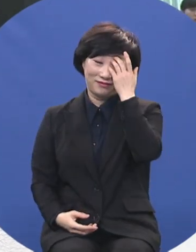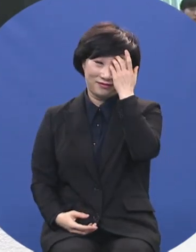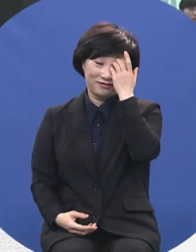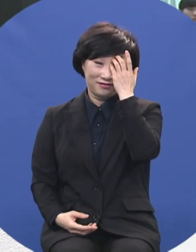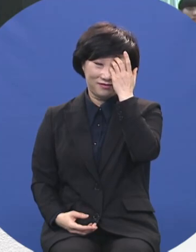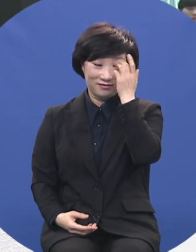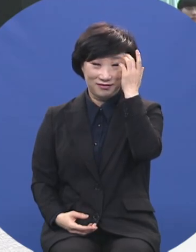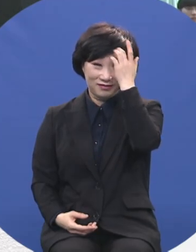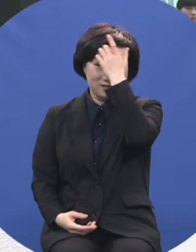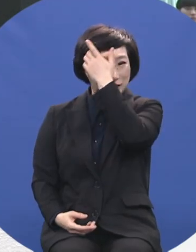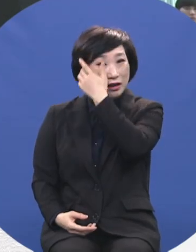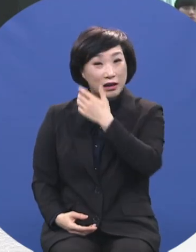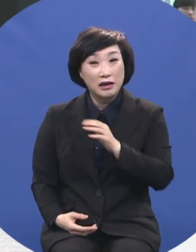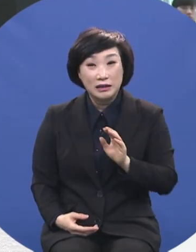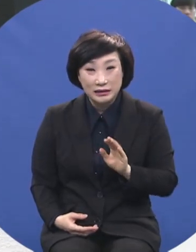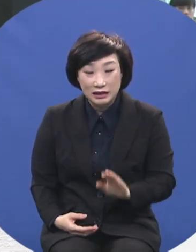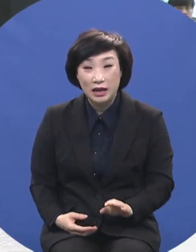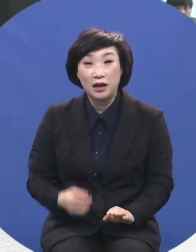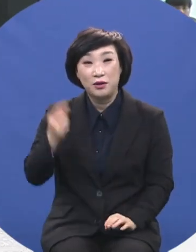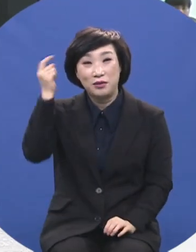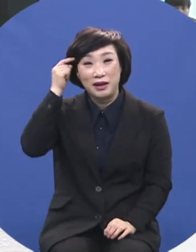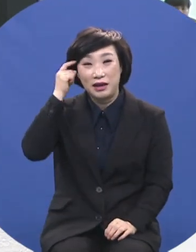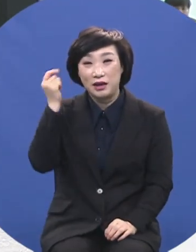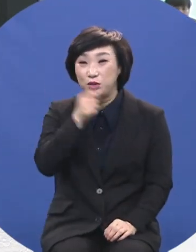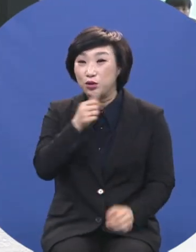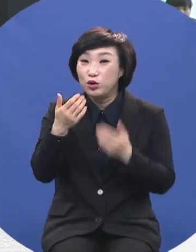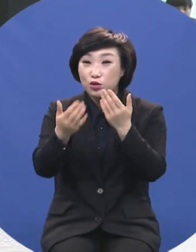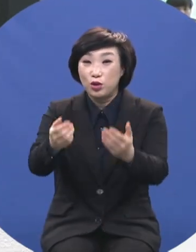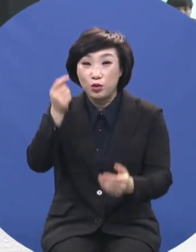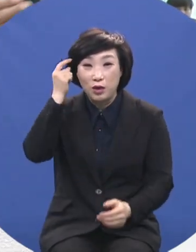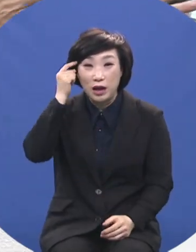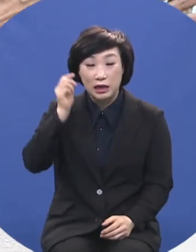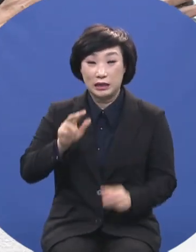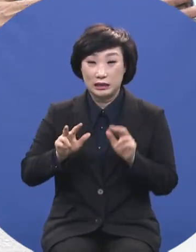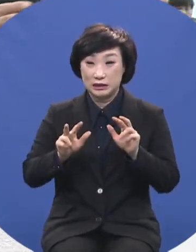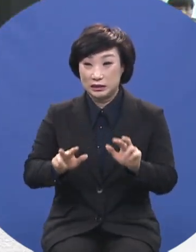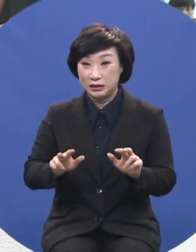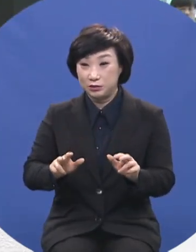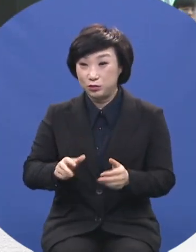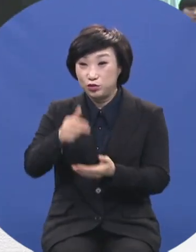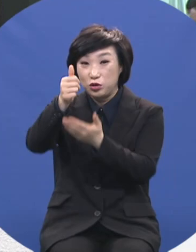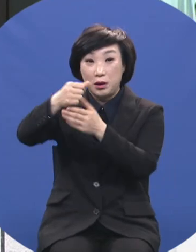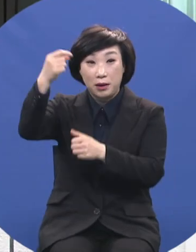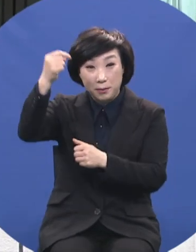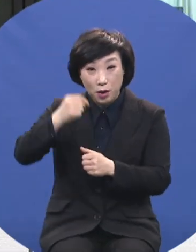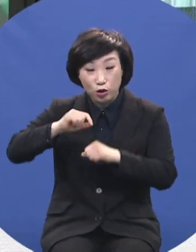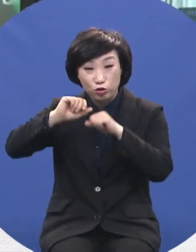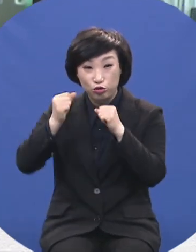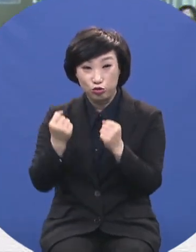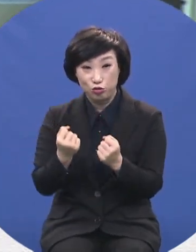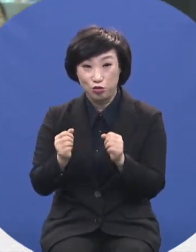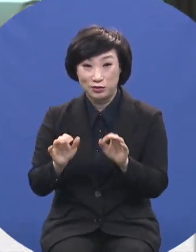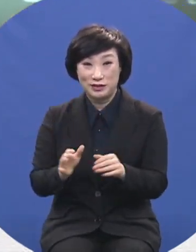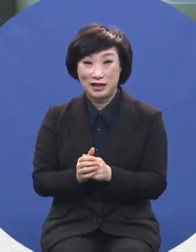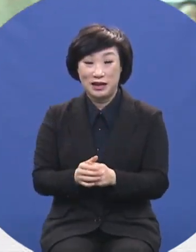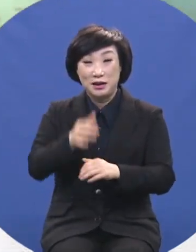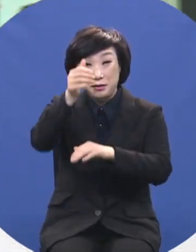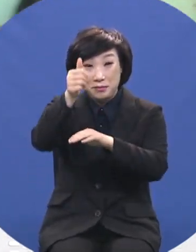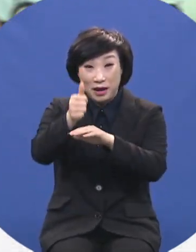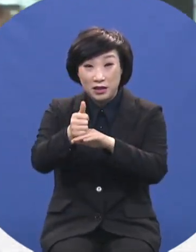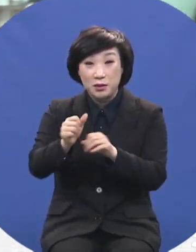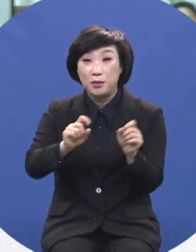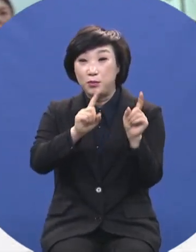재림. 왜 이런 말씀을 드립니까? 지금 주의 명령을 순종하고